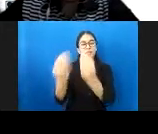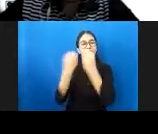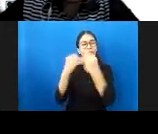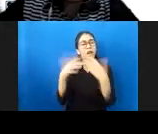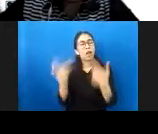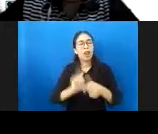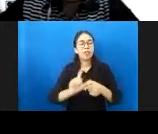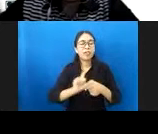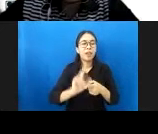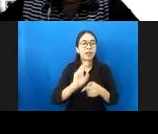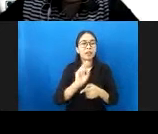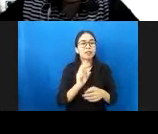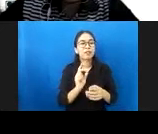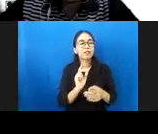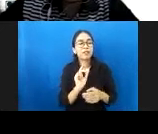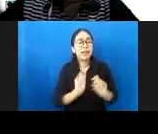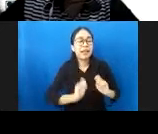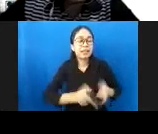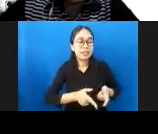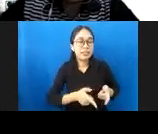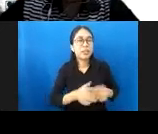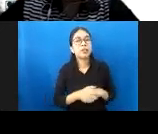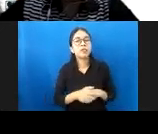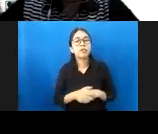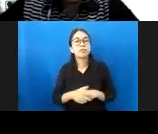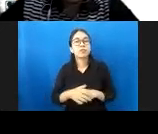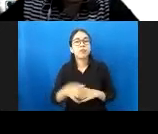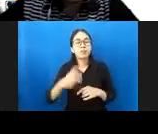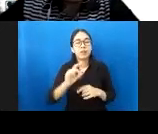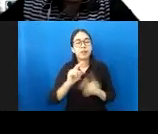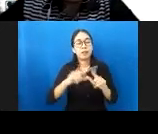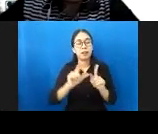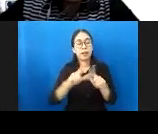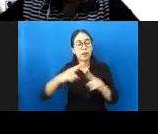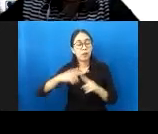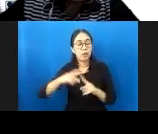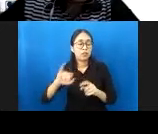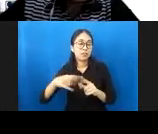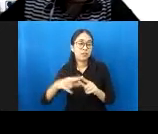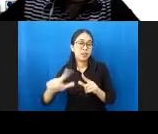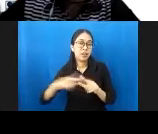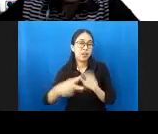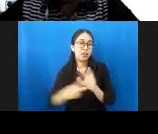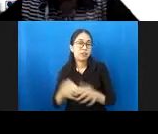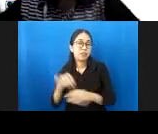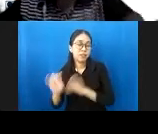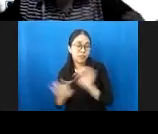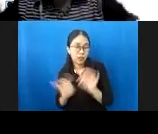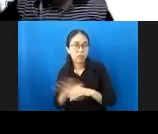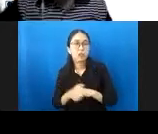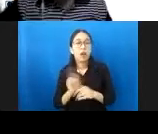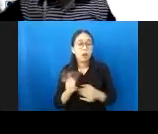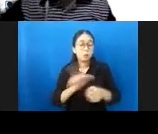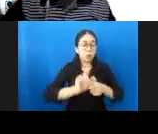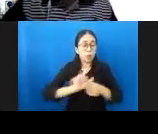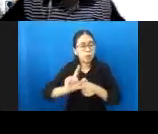register, rawat jalan, dan persiapan PKL dan RTL. Nah, kemudian tentunya setelah diberikan